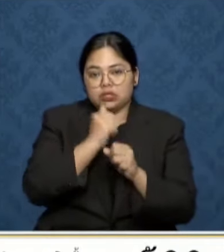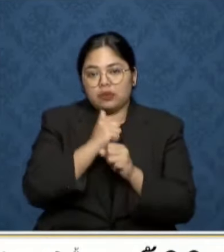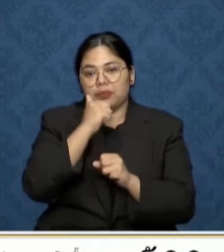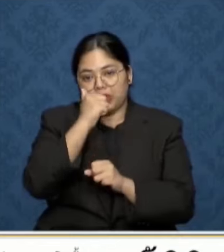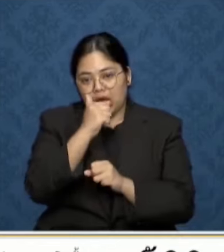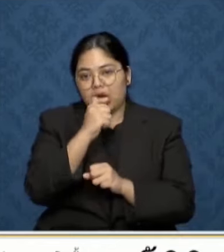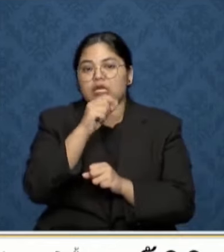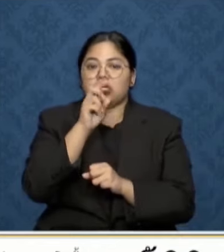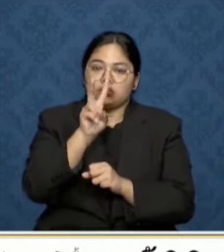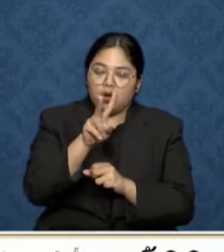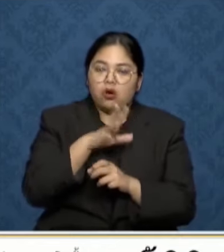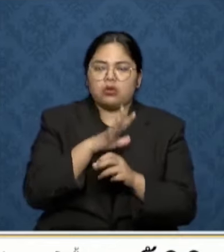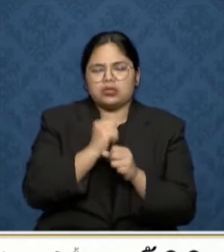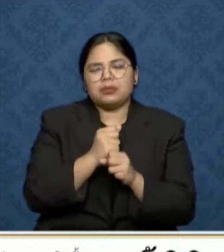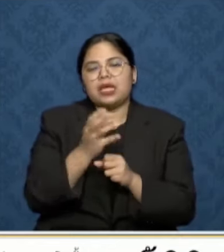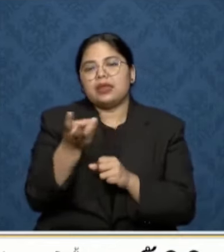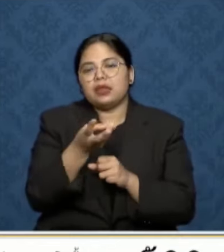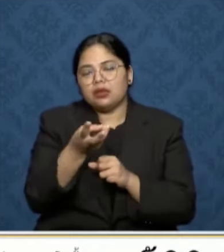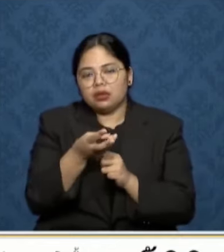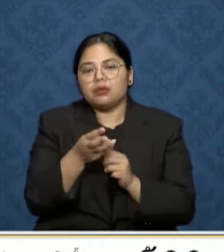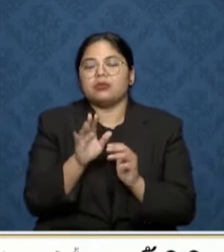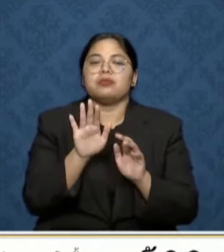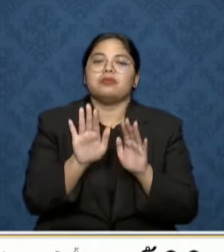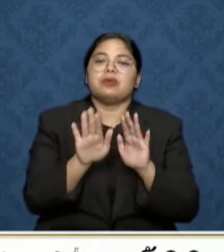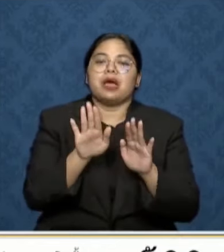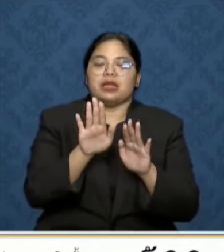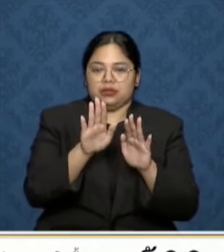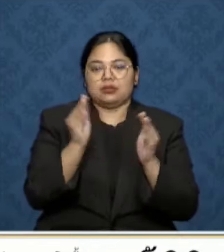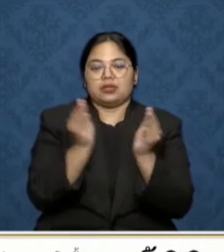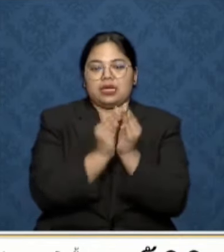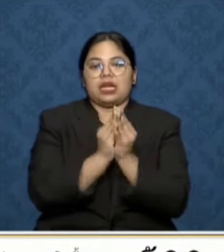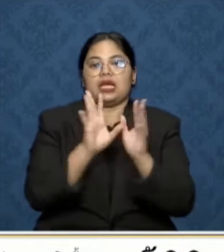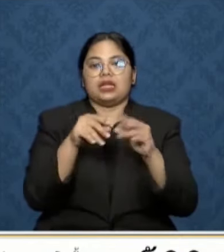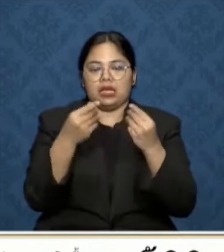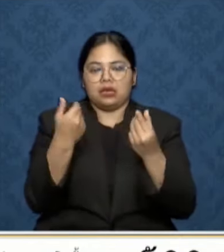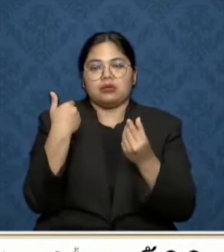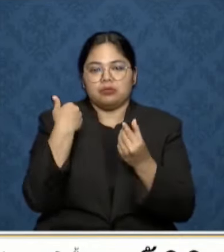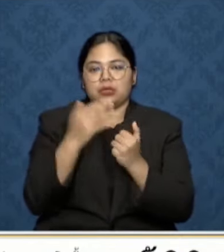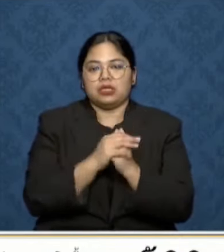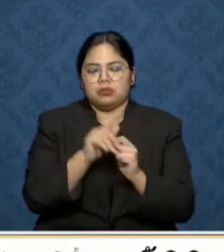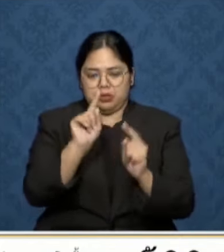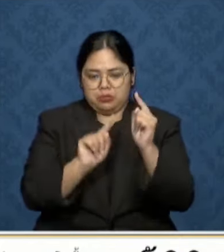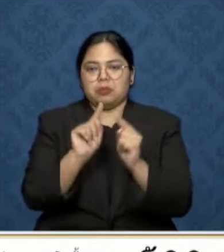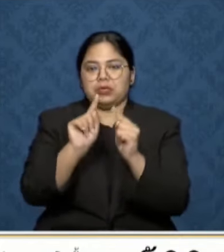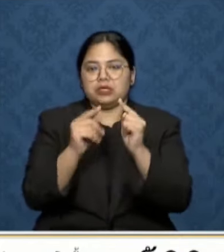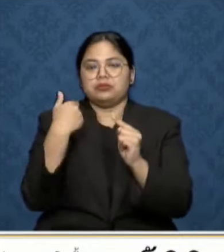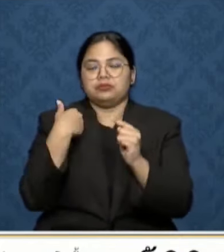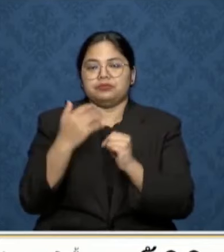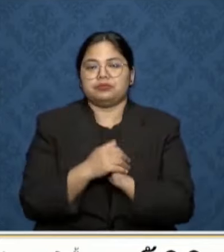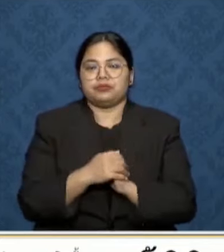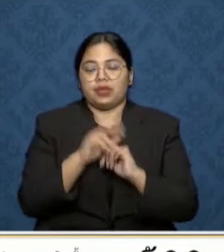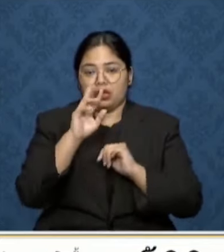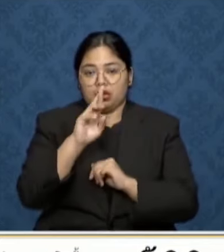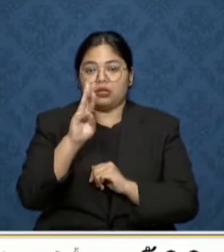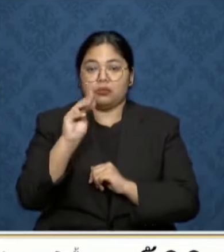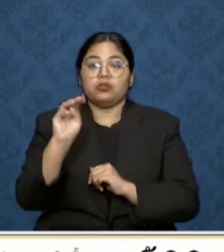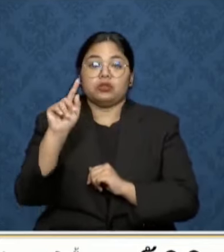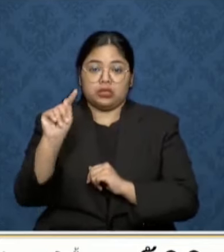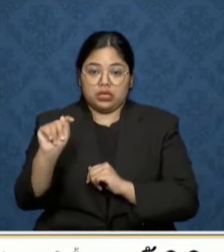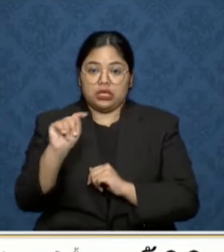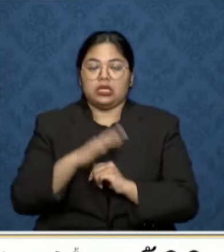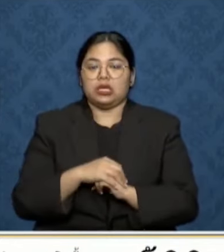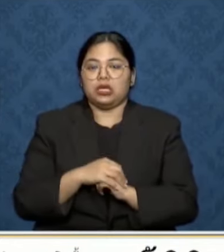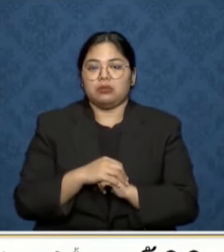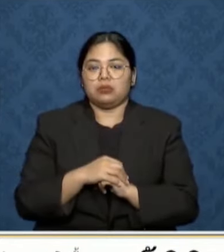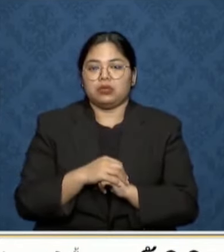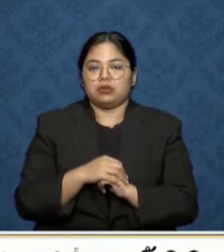ทำได้นดหนอยน่ แค่นี้นะครับประเด็นก็คอว่า ท่านรฐผลตี ได้รับรายงานมาเมื่